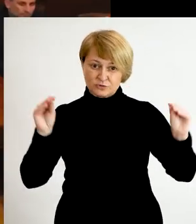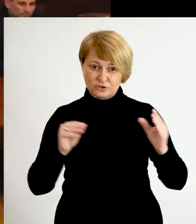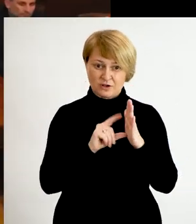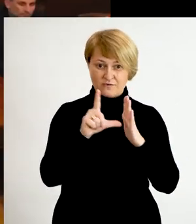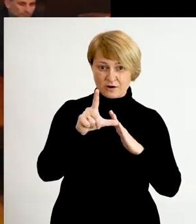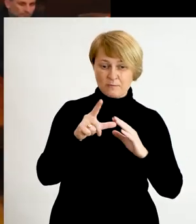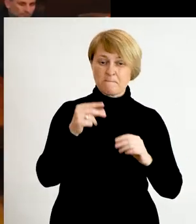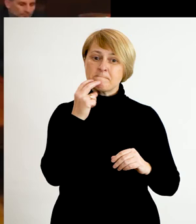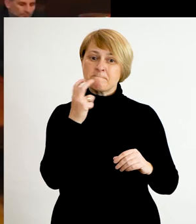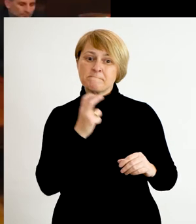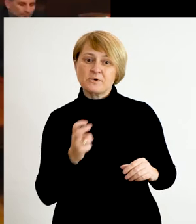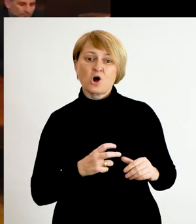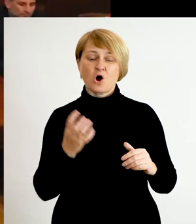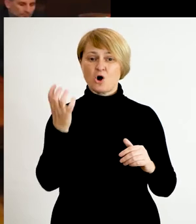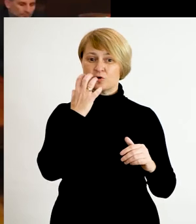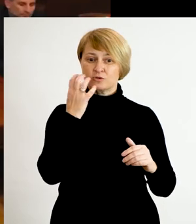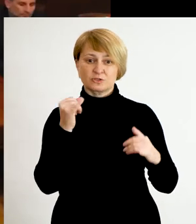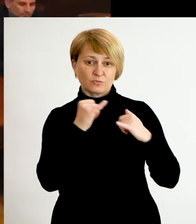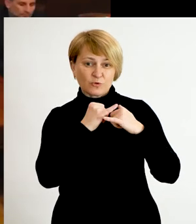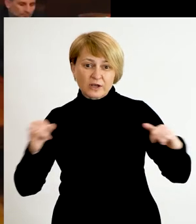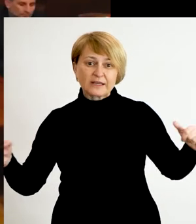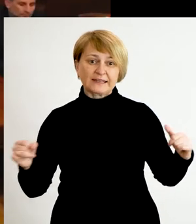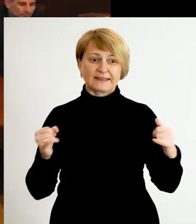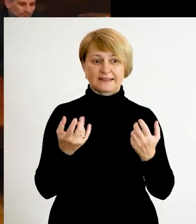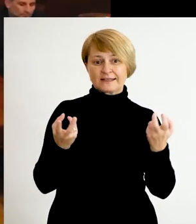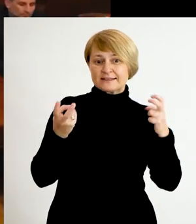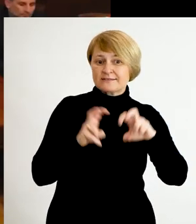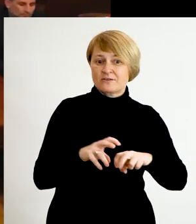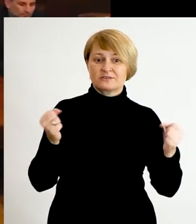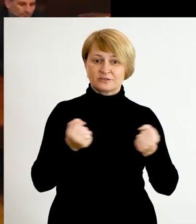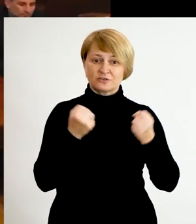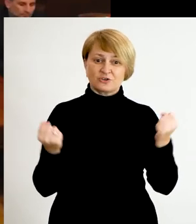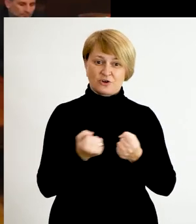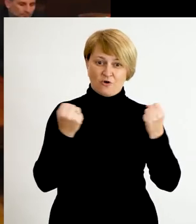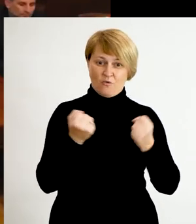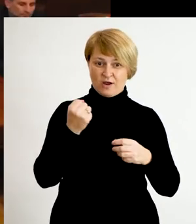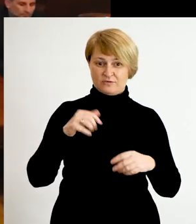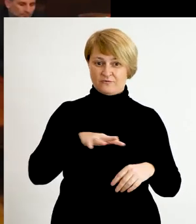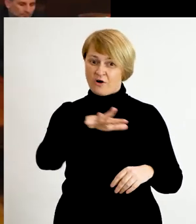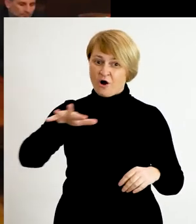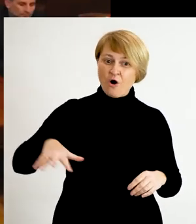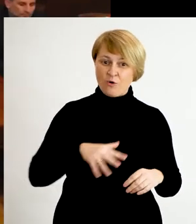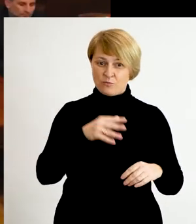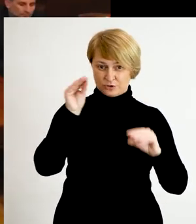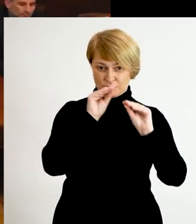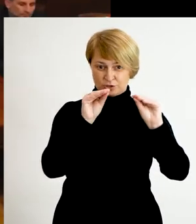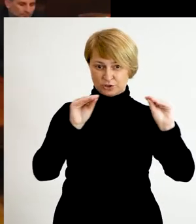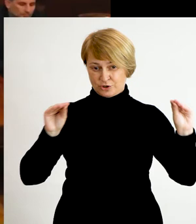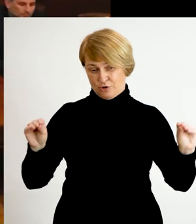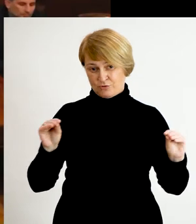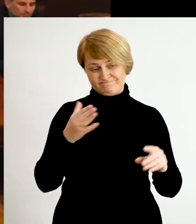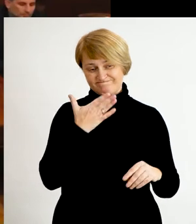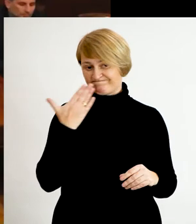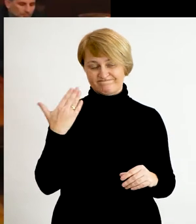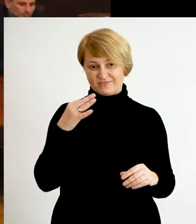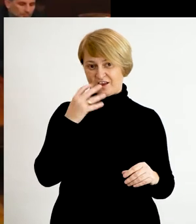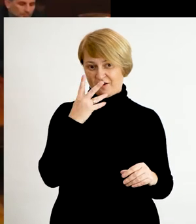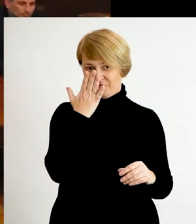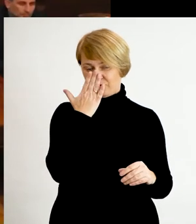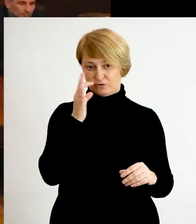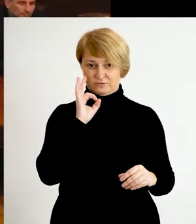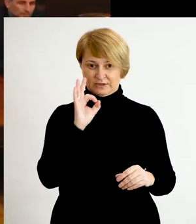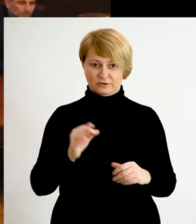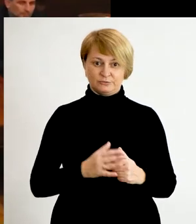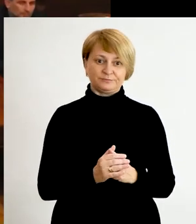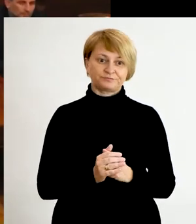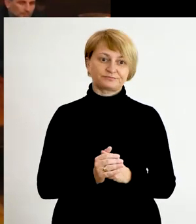utrzymania prądu, ciepła, inwestycji w oświacie również rosną, to niestety nie wygląda to dobrze. Jeżeli chodzi o Fundusz